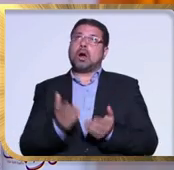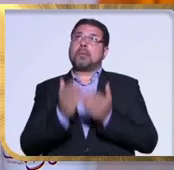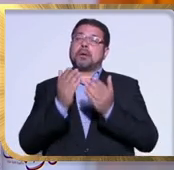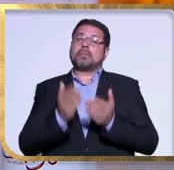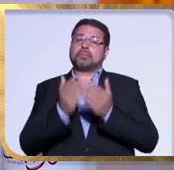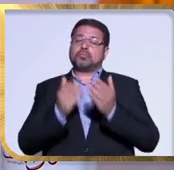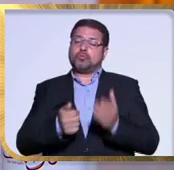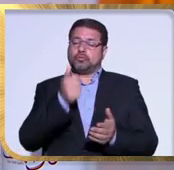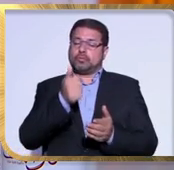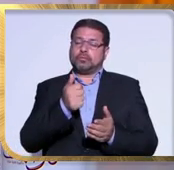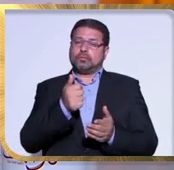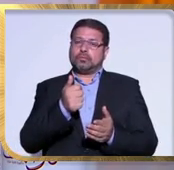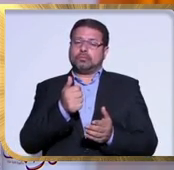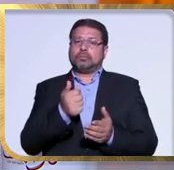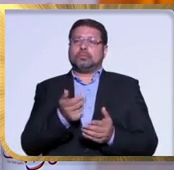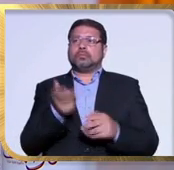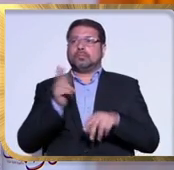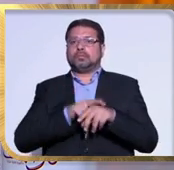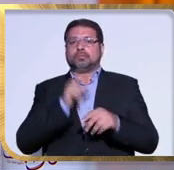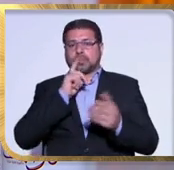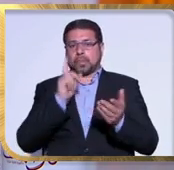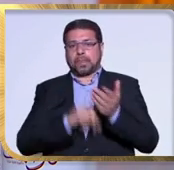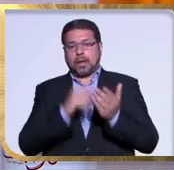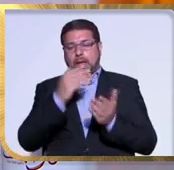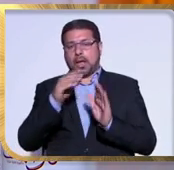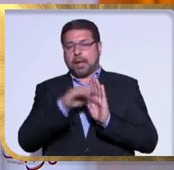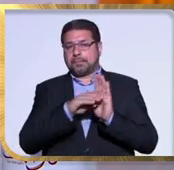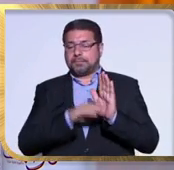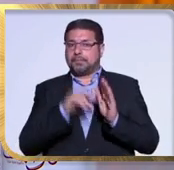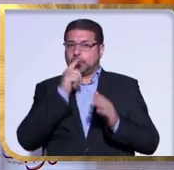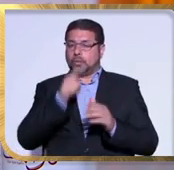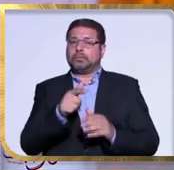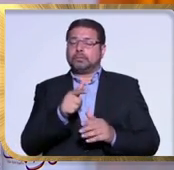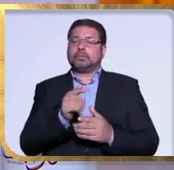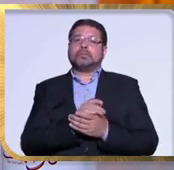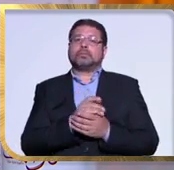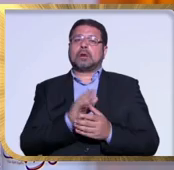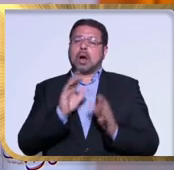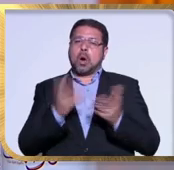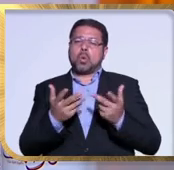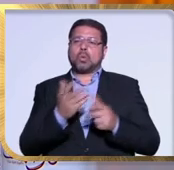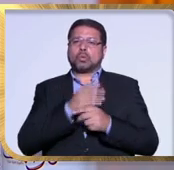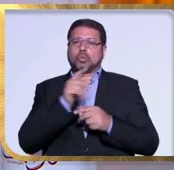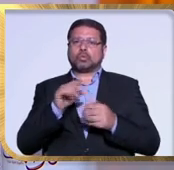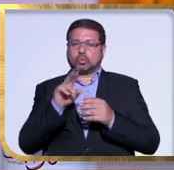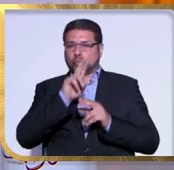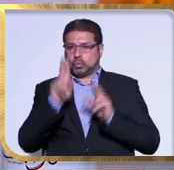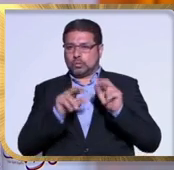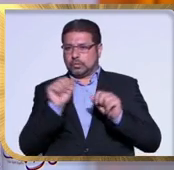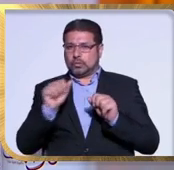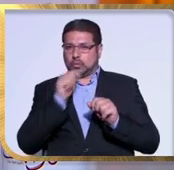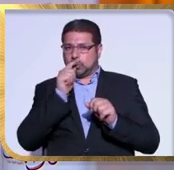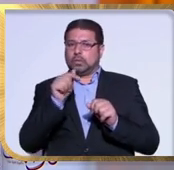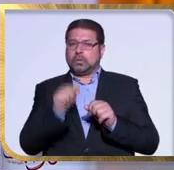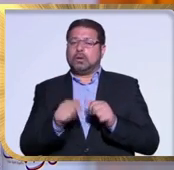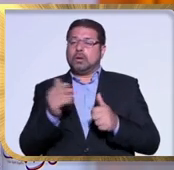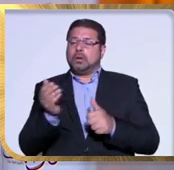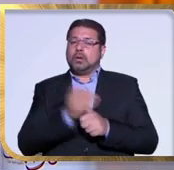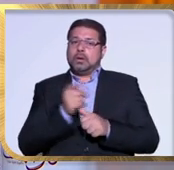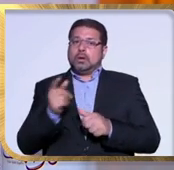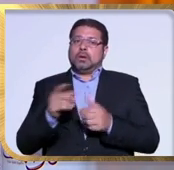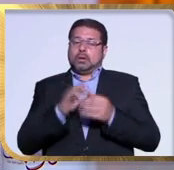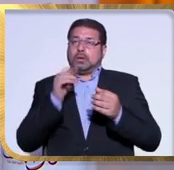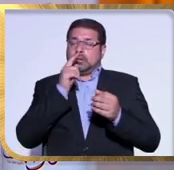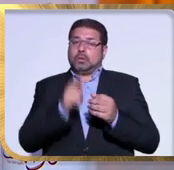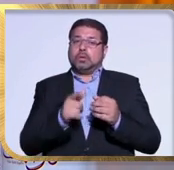يا رب الحقيقه قبل ما يعني او من خلال السؤال بتاع حضرتك ان زوجك انت